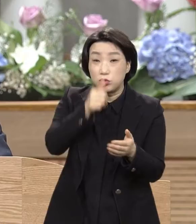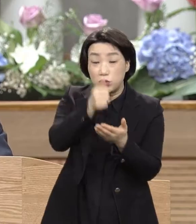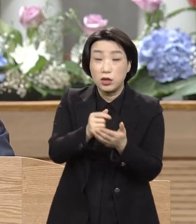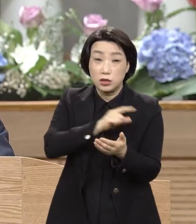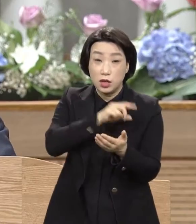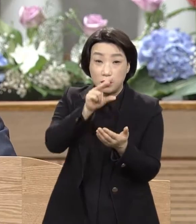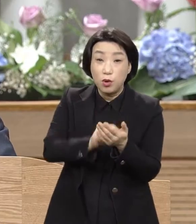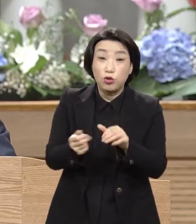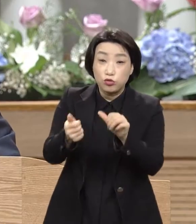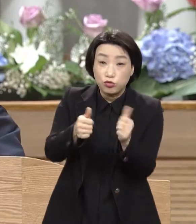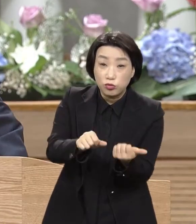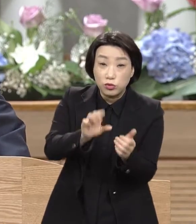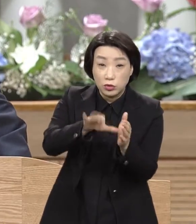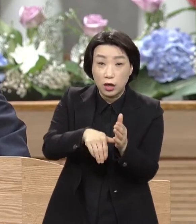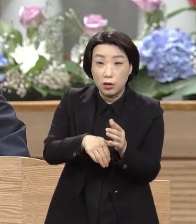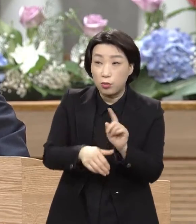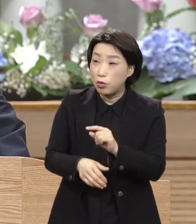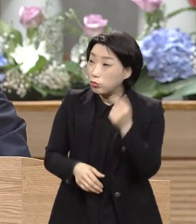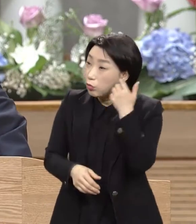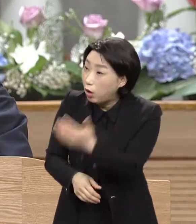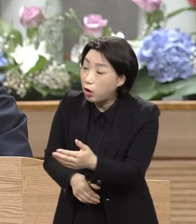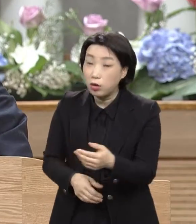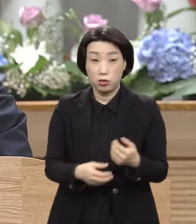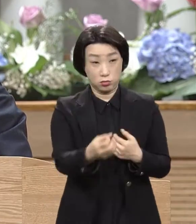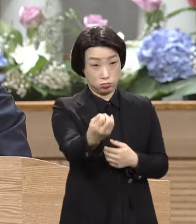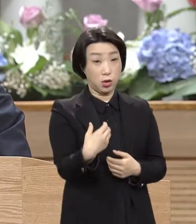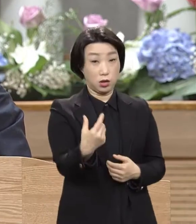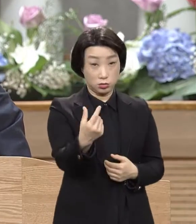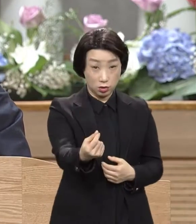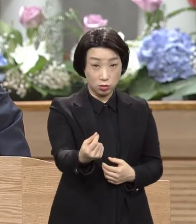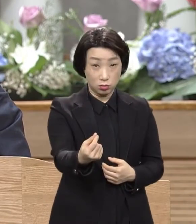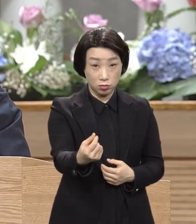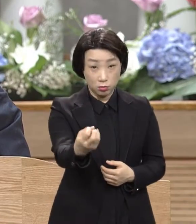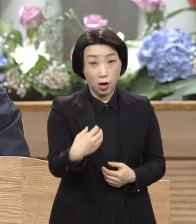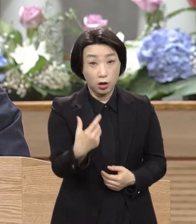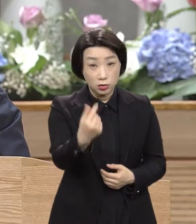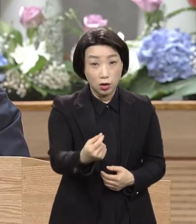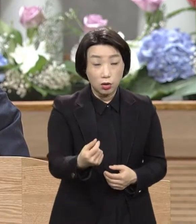죄목으로 죽어야 할 때는 네가 말하였도다.